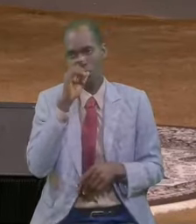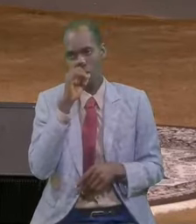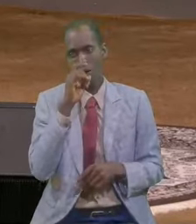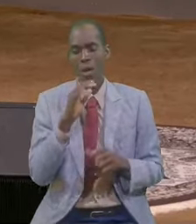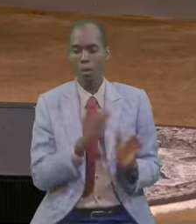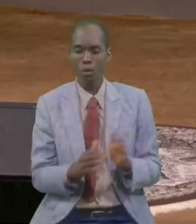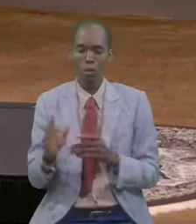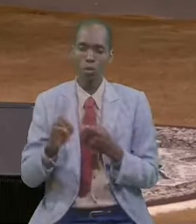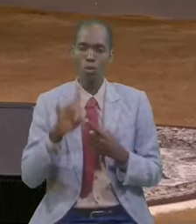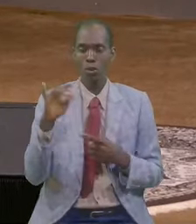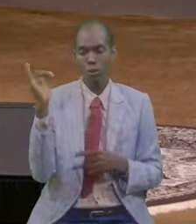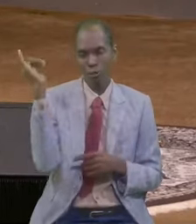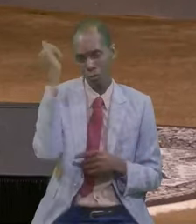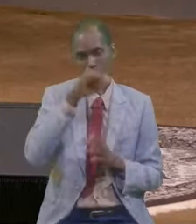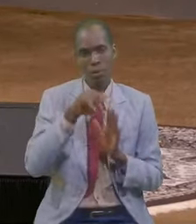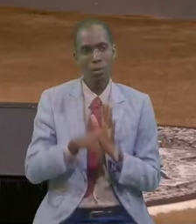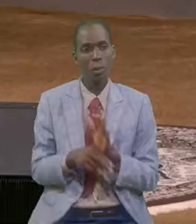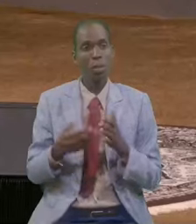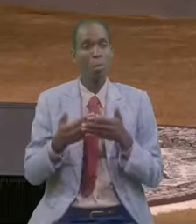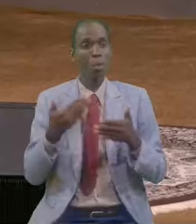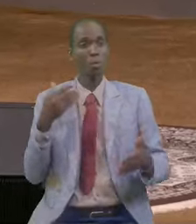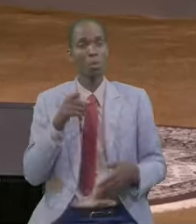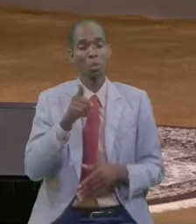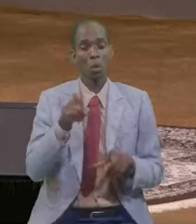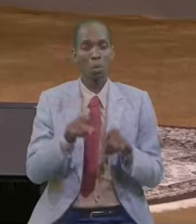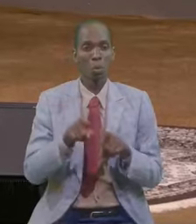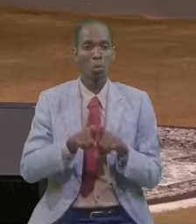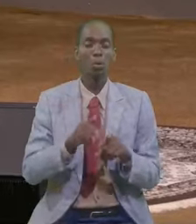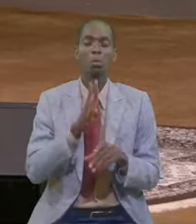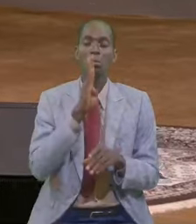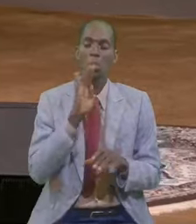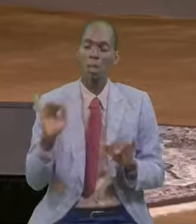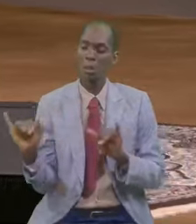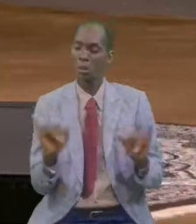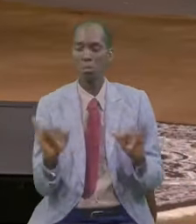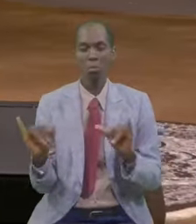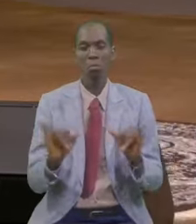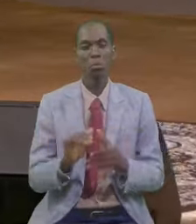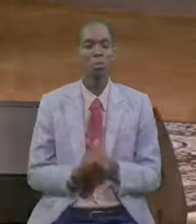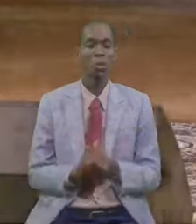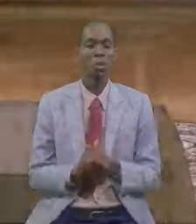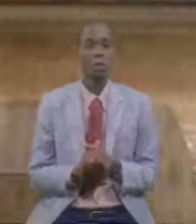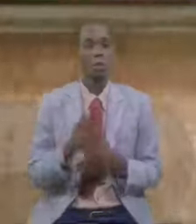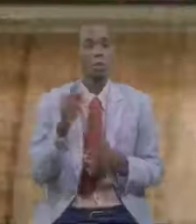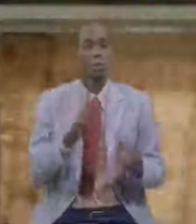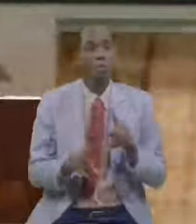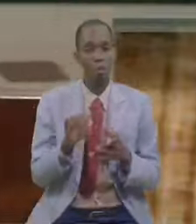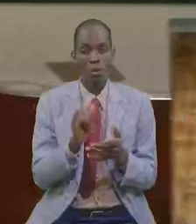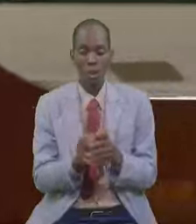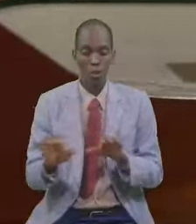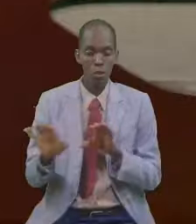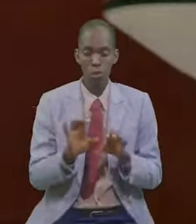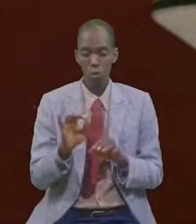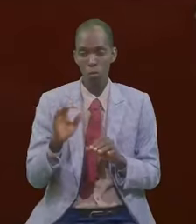l'insensé selon sa folie, de peur que tu ne lui ressembles toi-même. Les gens qui font des